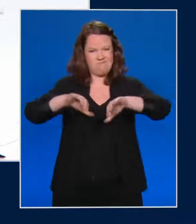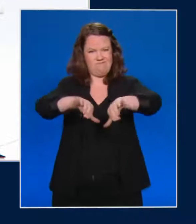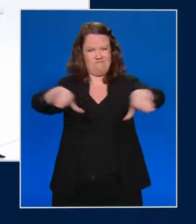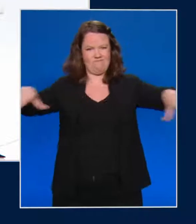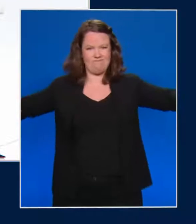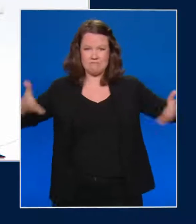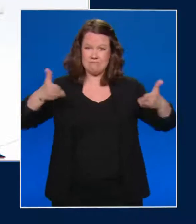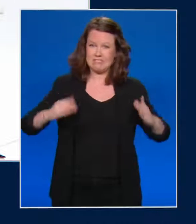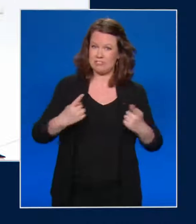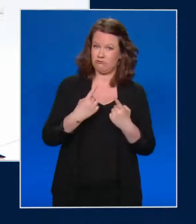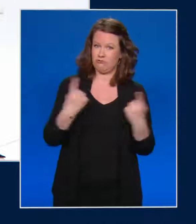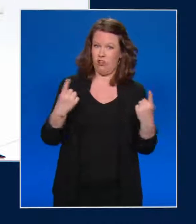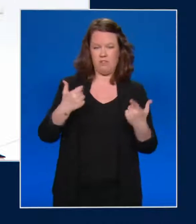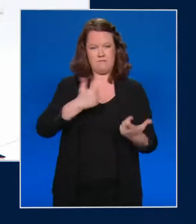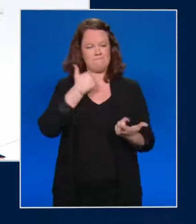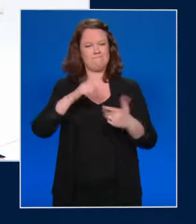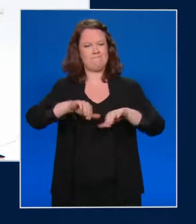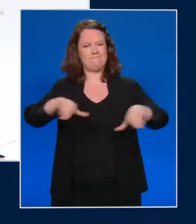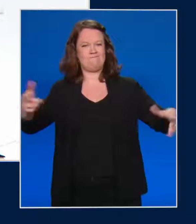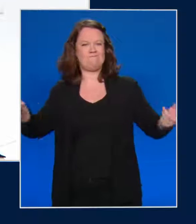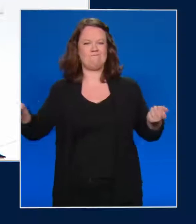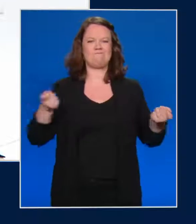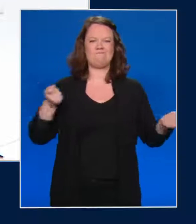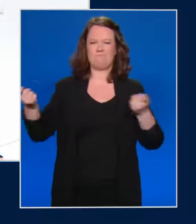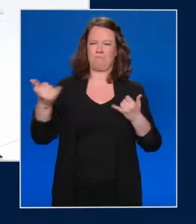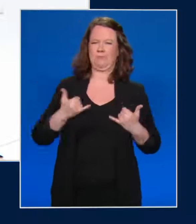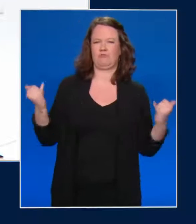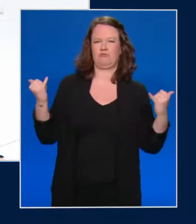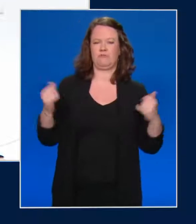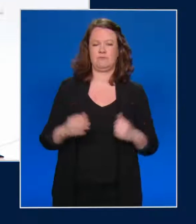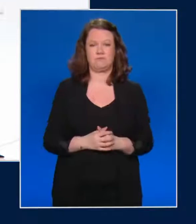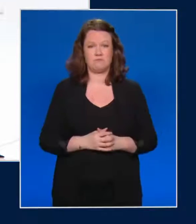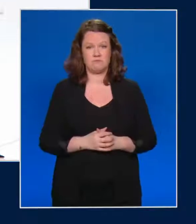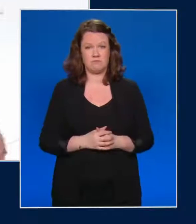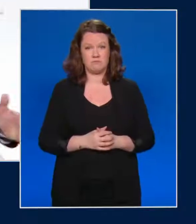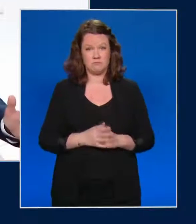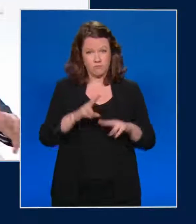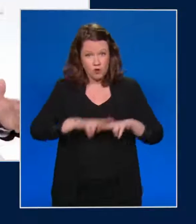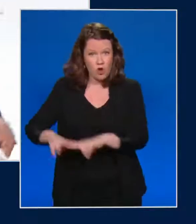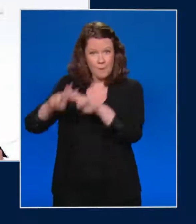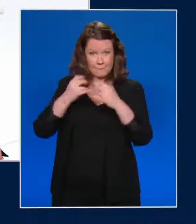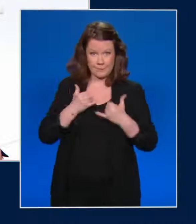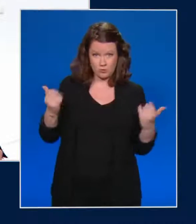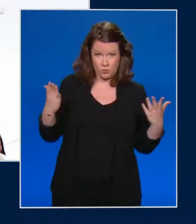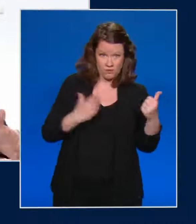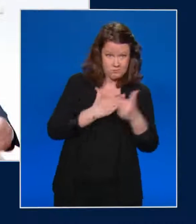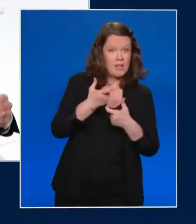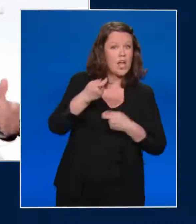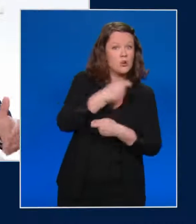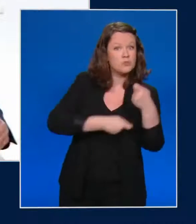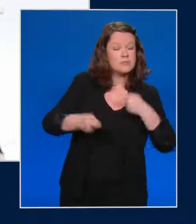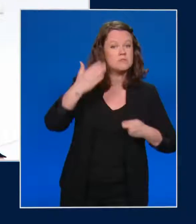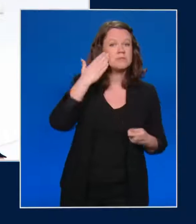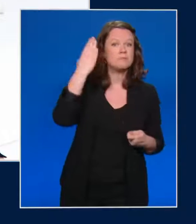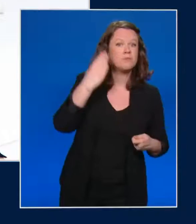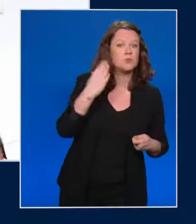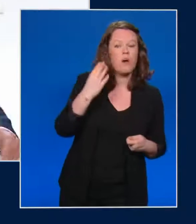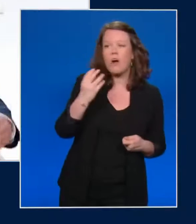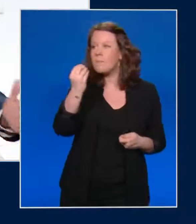souveraine puissance économique d'abord nous ne pouvons plus dépendre des autres pour nous nourrir nous soigner